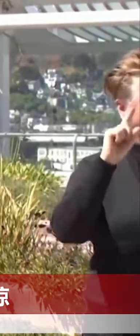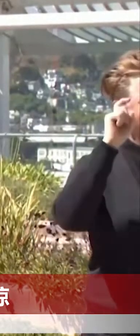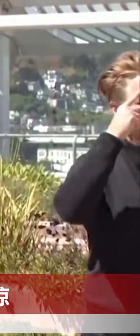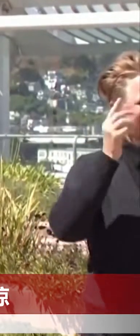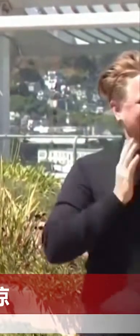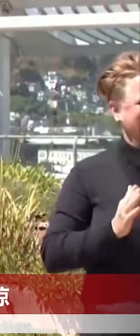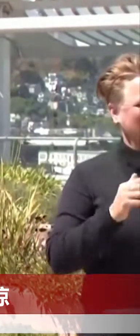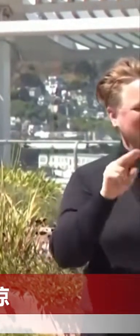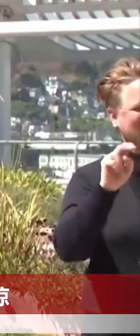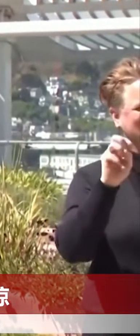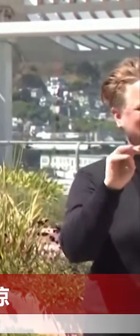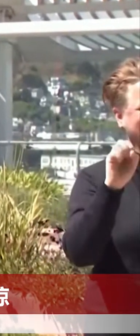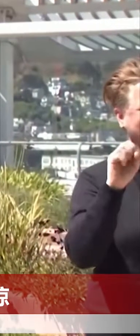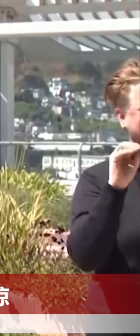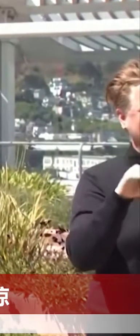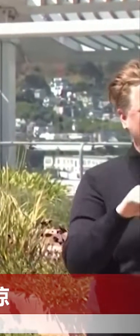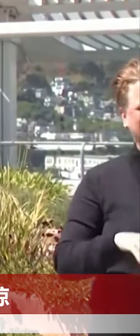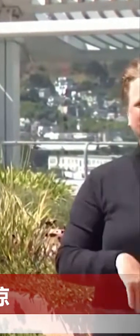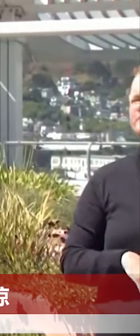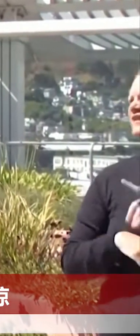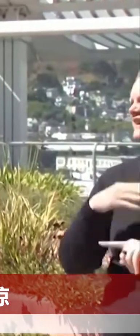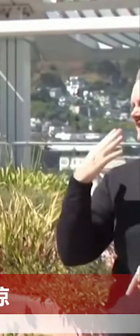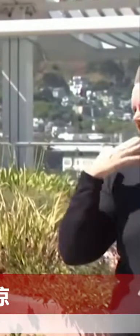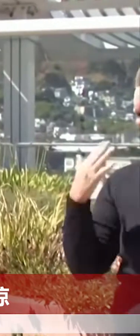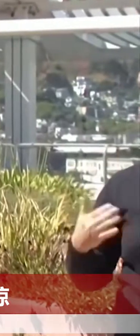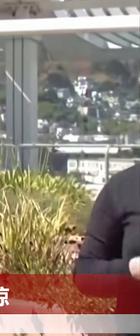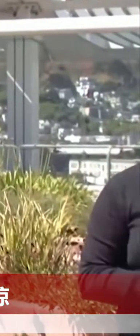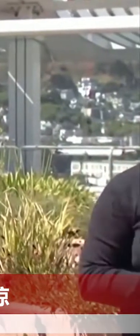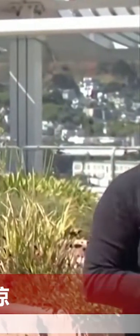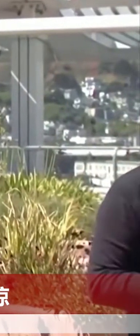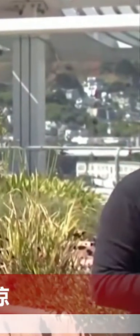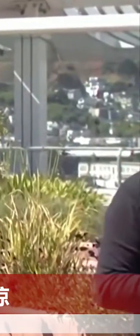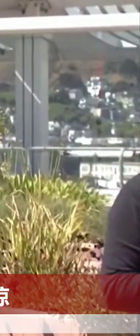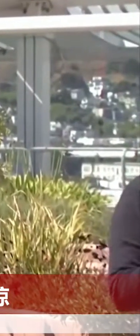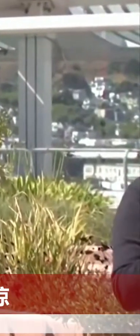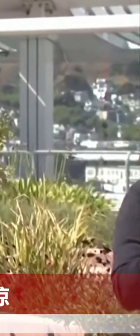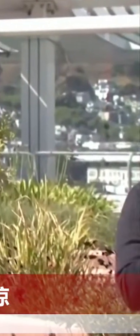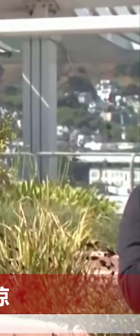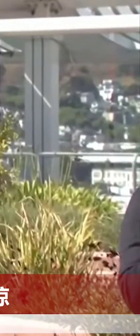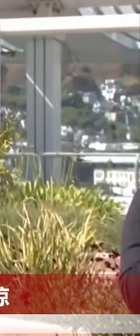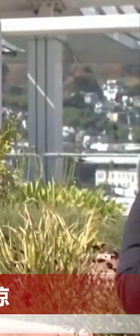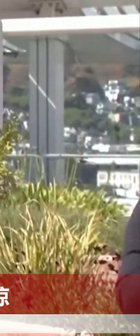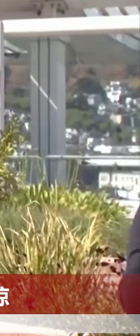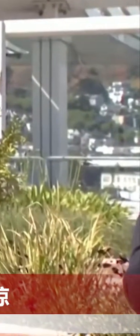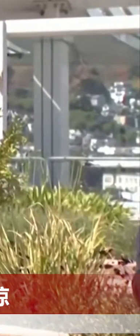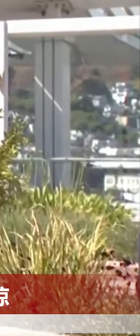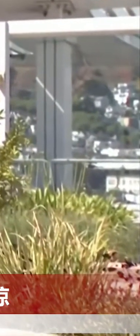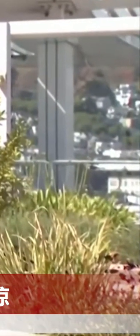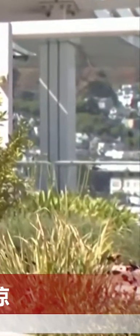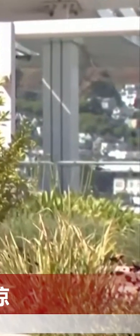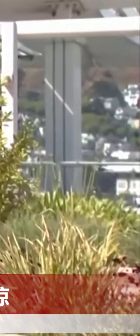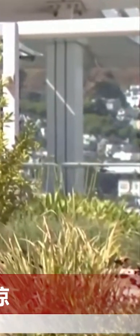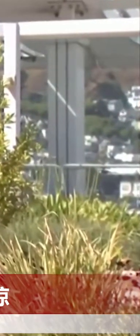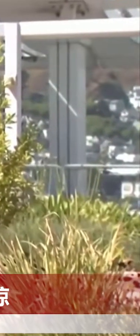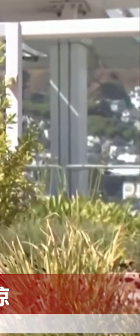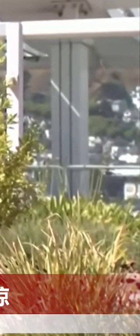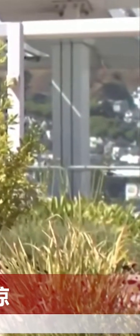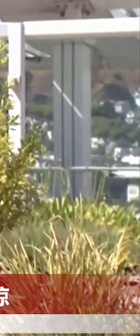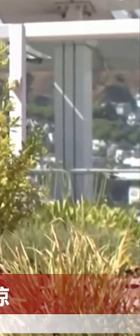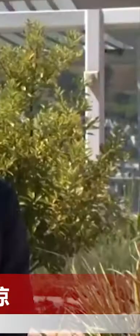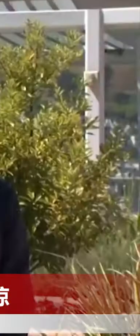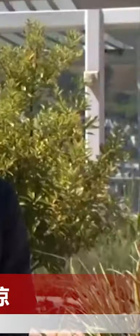圣地亚哥联邦地区法官贝尼特兹于6月4日撤销了加州长达30年的攻击性武器禁